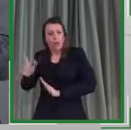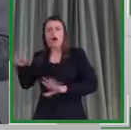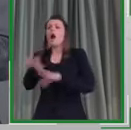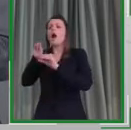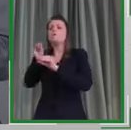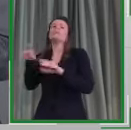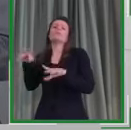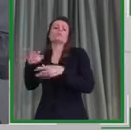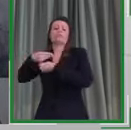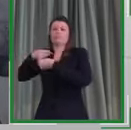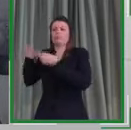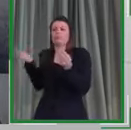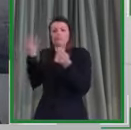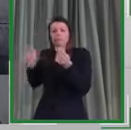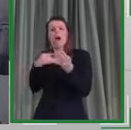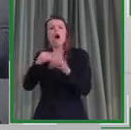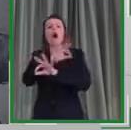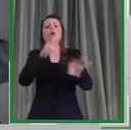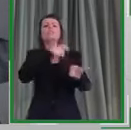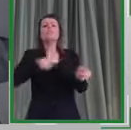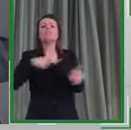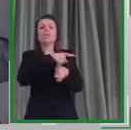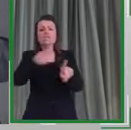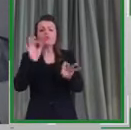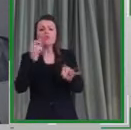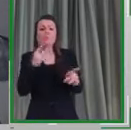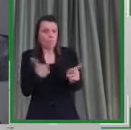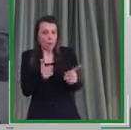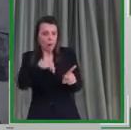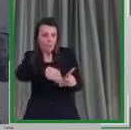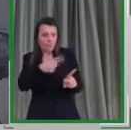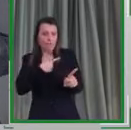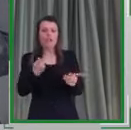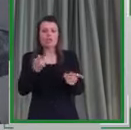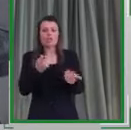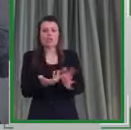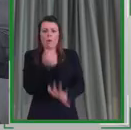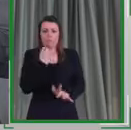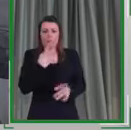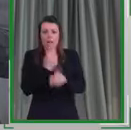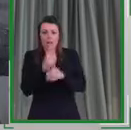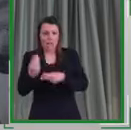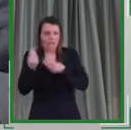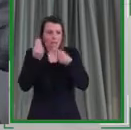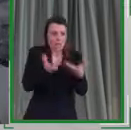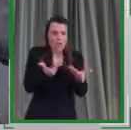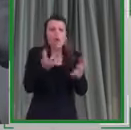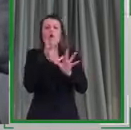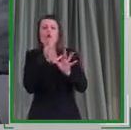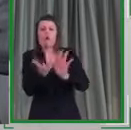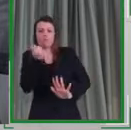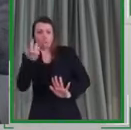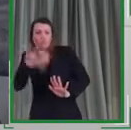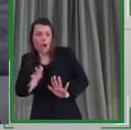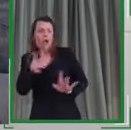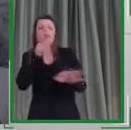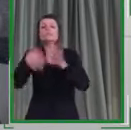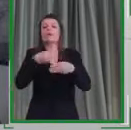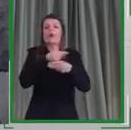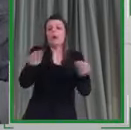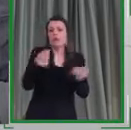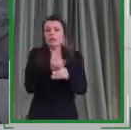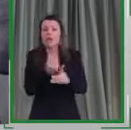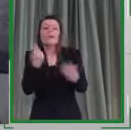ricevendo in questo momento insomma è una questione di qualche giorno perché evidentemente c'è chi è più vicino e che più